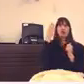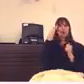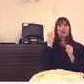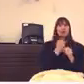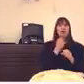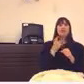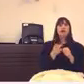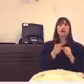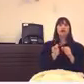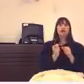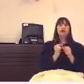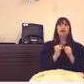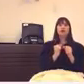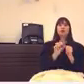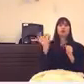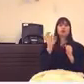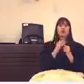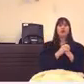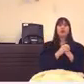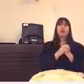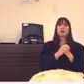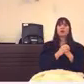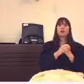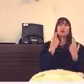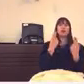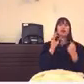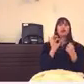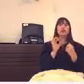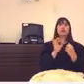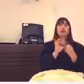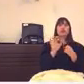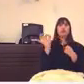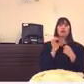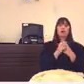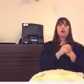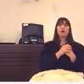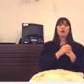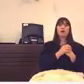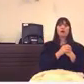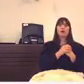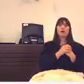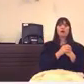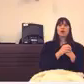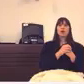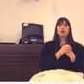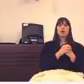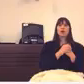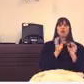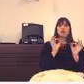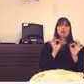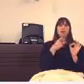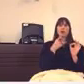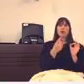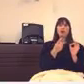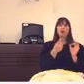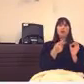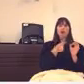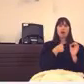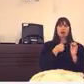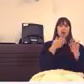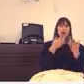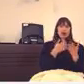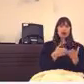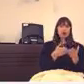העבודה הזאת מצוין, ואת החשיבות שלה מעולה. בסדר? ואמרתי להם, אנחנו